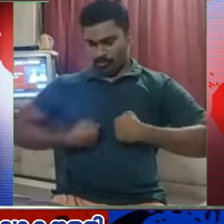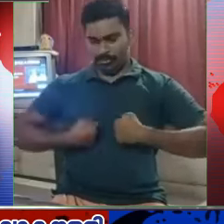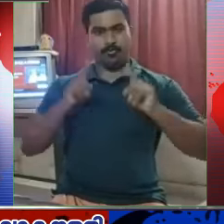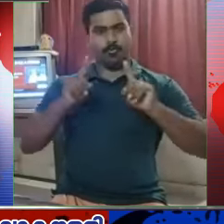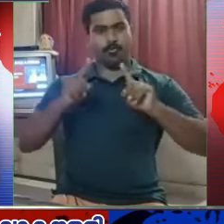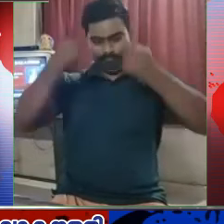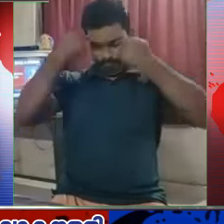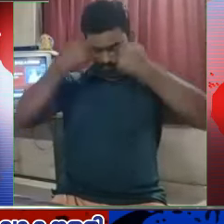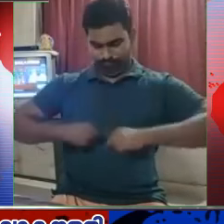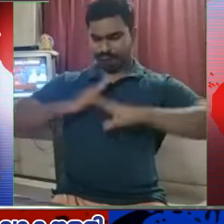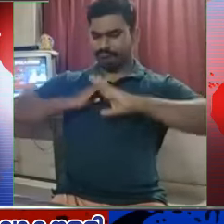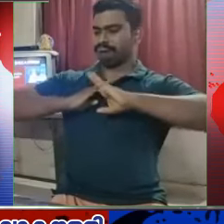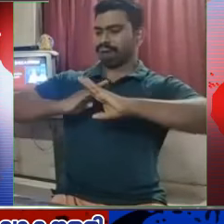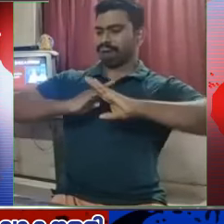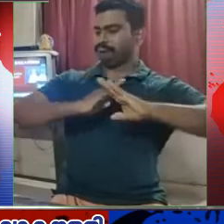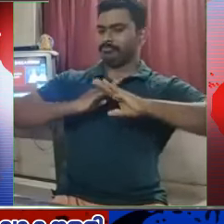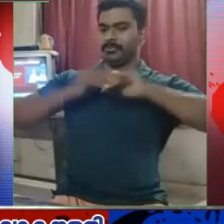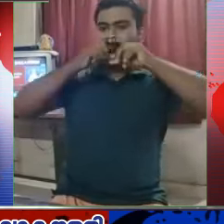ചില രാജ്യങ്ങളിൽ